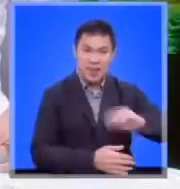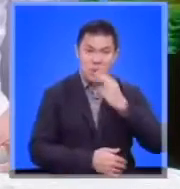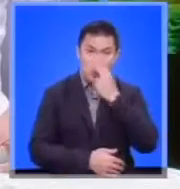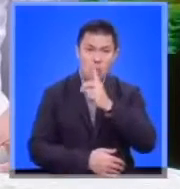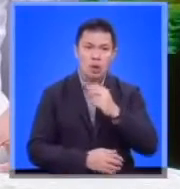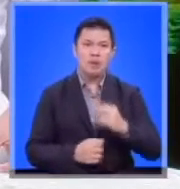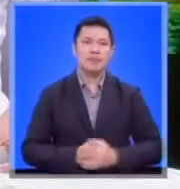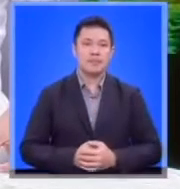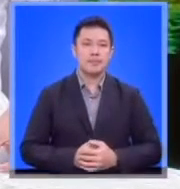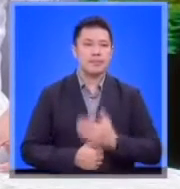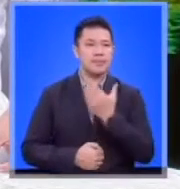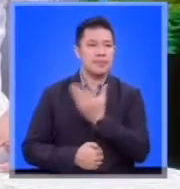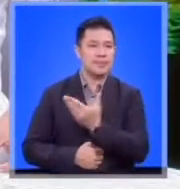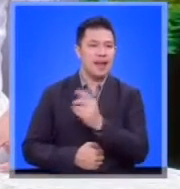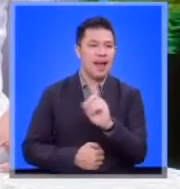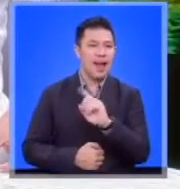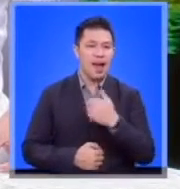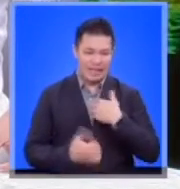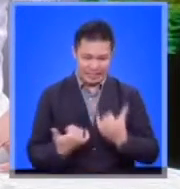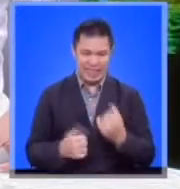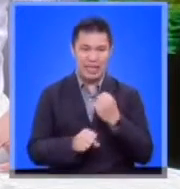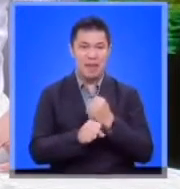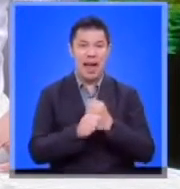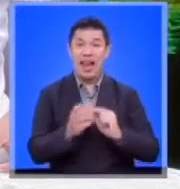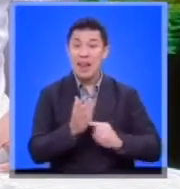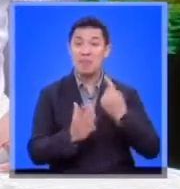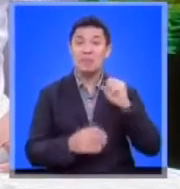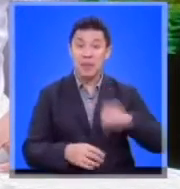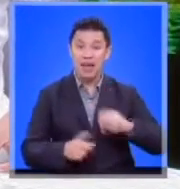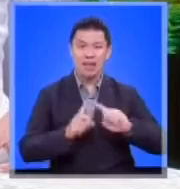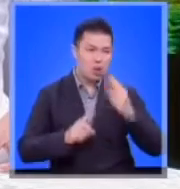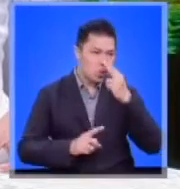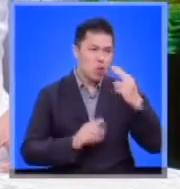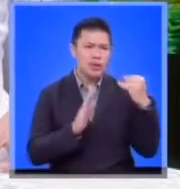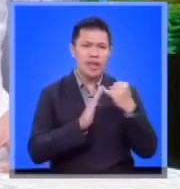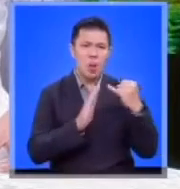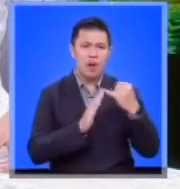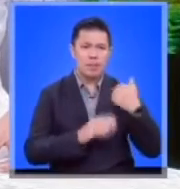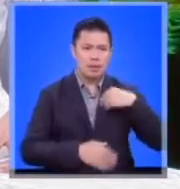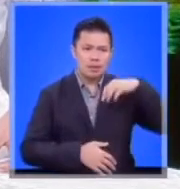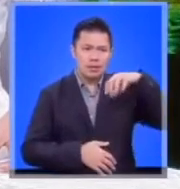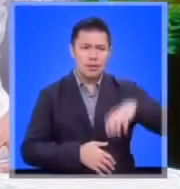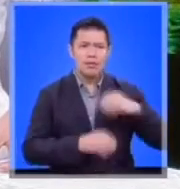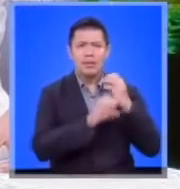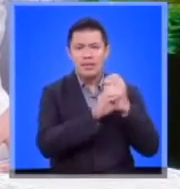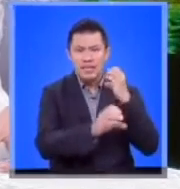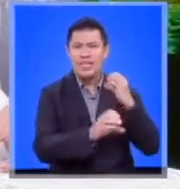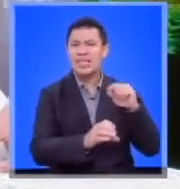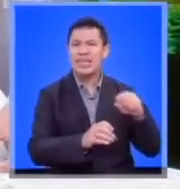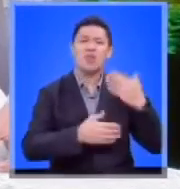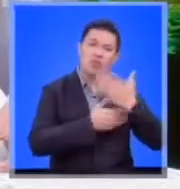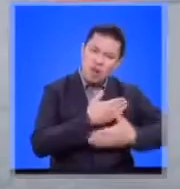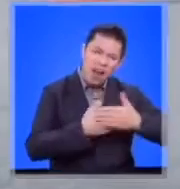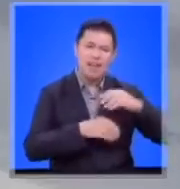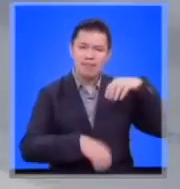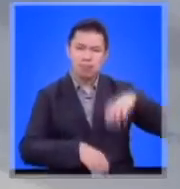ออกเดินทางกันก่อนนะเดี๋ยวพี่หมอไปค่ะวันนี้เป็นวันทำงานวันแรกนะคะแต่ว่าถ้าไปดูในพื้นที่ต่างจังหวัดสถานีสารหรือว่าสถานีรถไฟก็ยัง